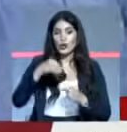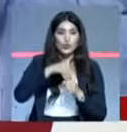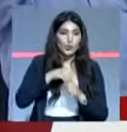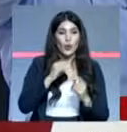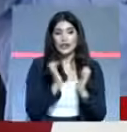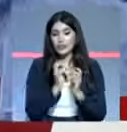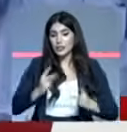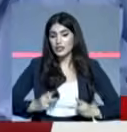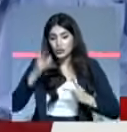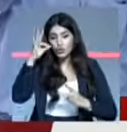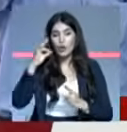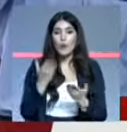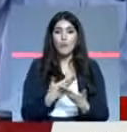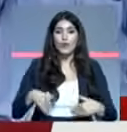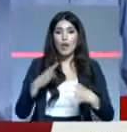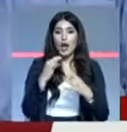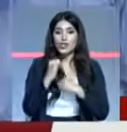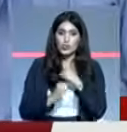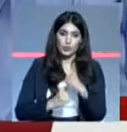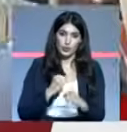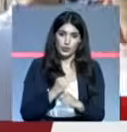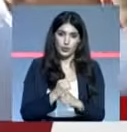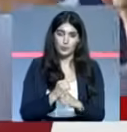الذي تعرف تونس منذ 10 سنوات.